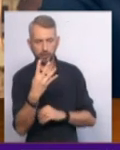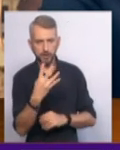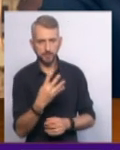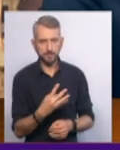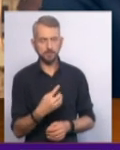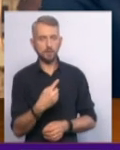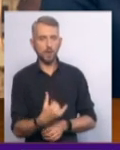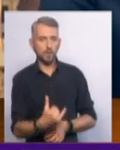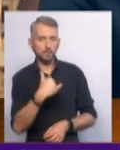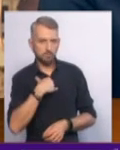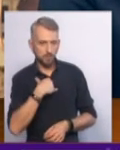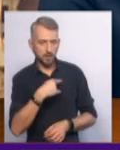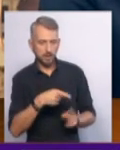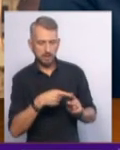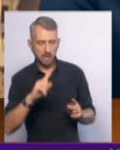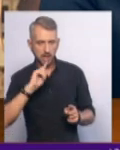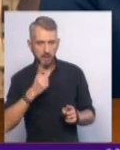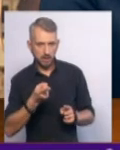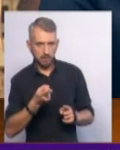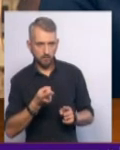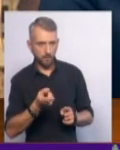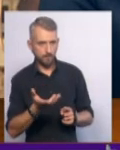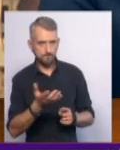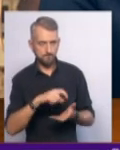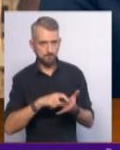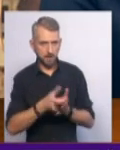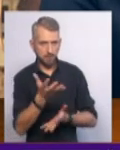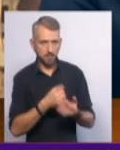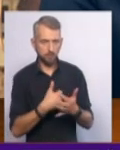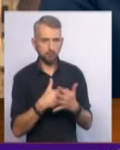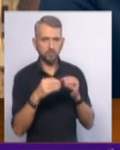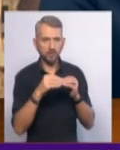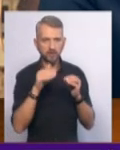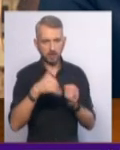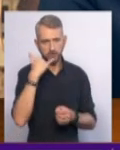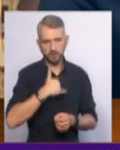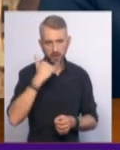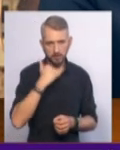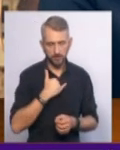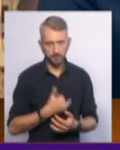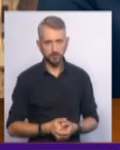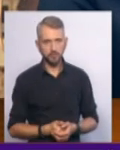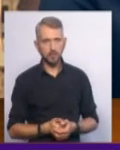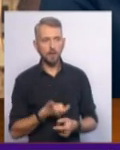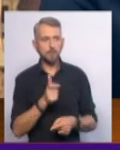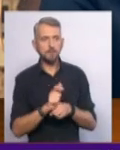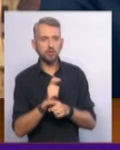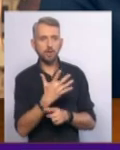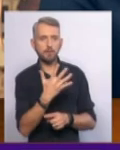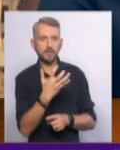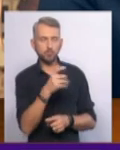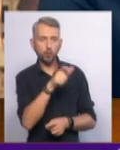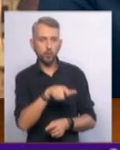451-52-64. До мене за рік поступає в приймальню близько 10 тисяч дзвінків. Більше 500